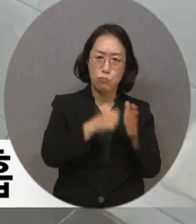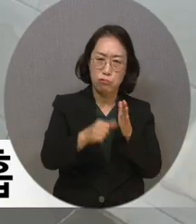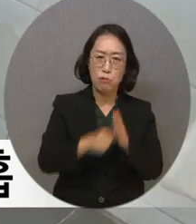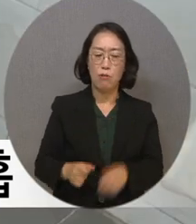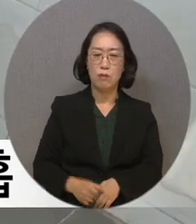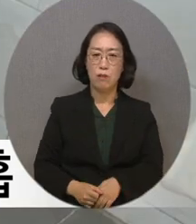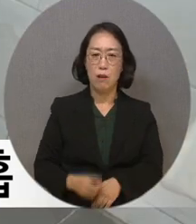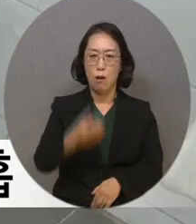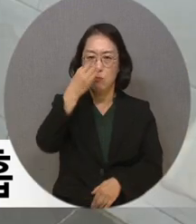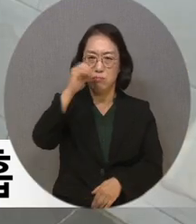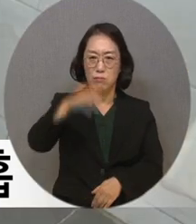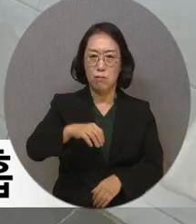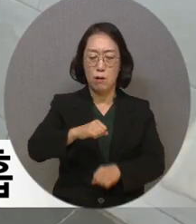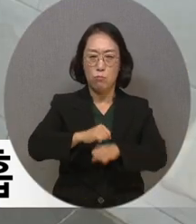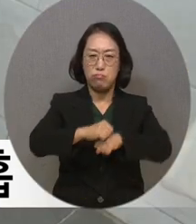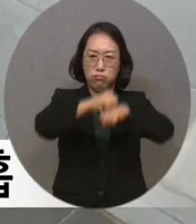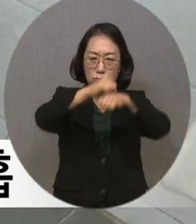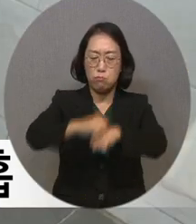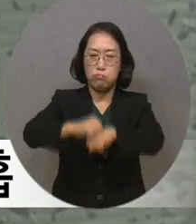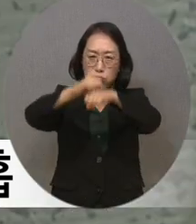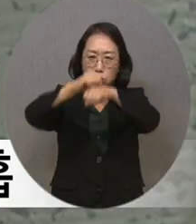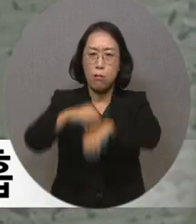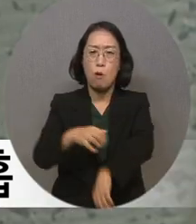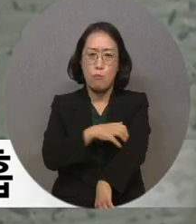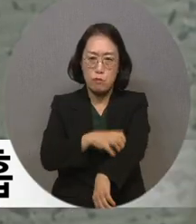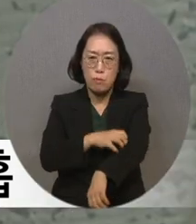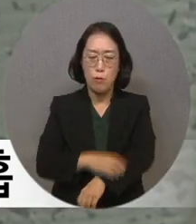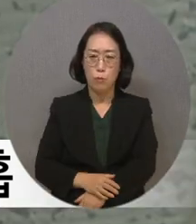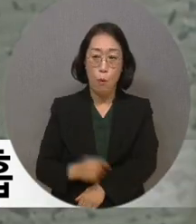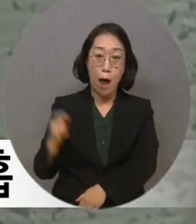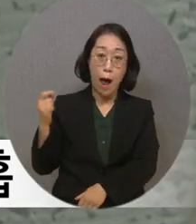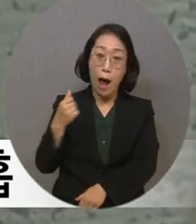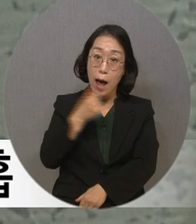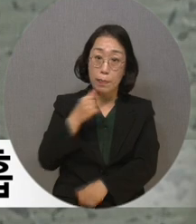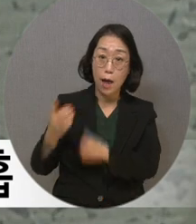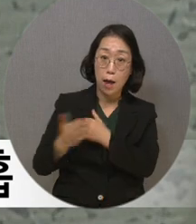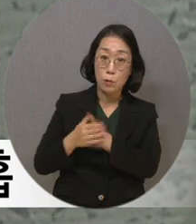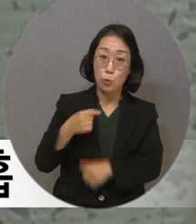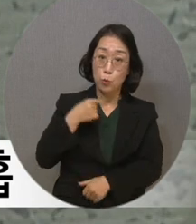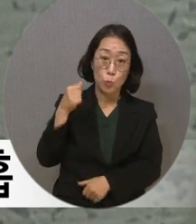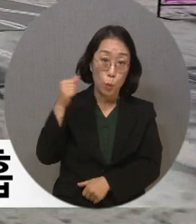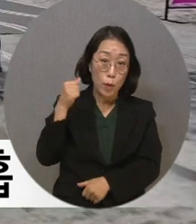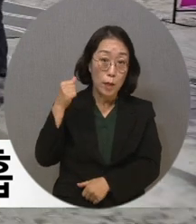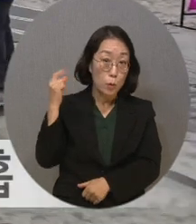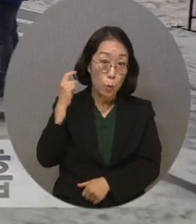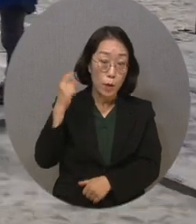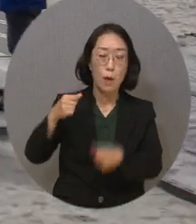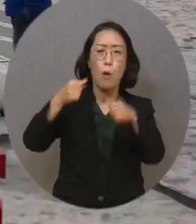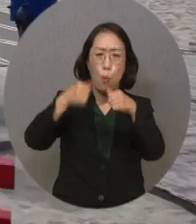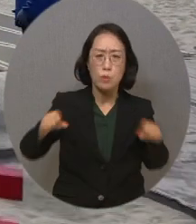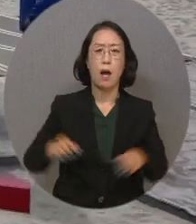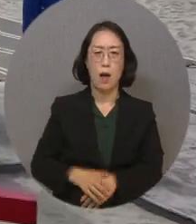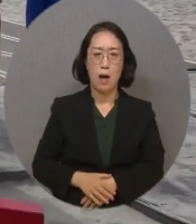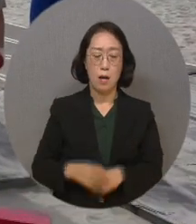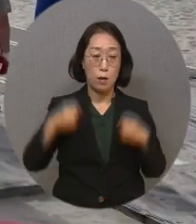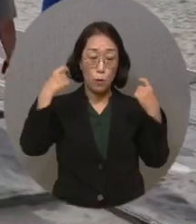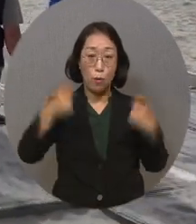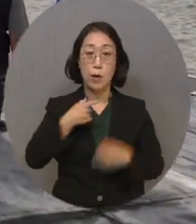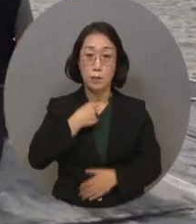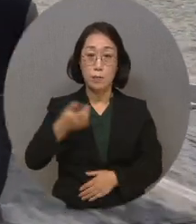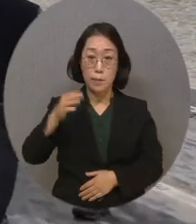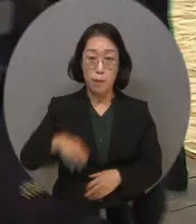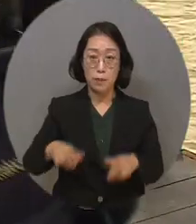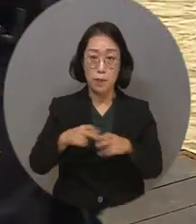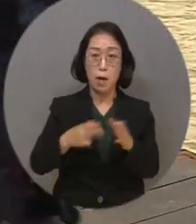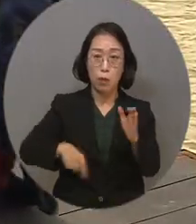쓰레기가 쌓여있거나 음성 안내 버튼이 작동하지 않는 등의 문제가 확인됐습니다. 여행을 떠나고 싶어도